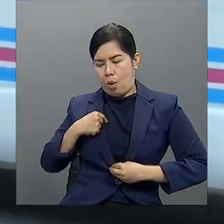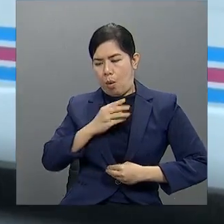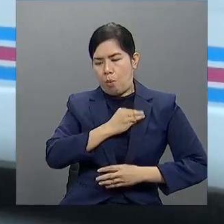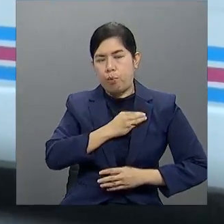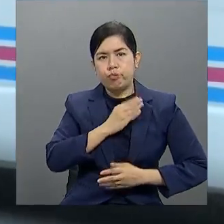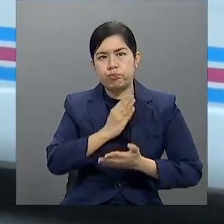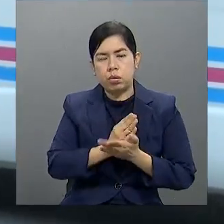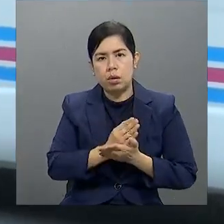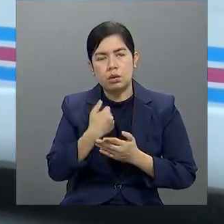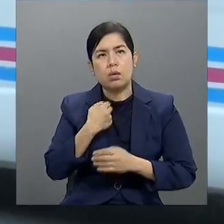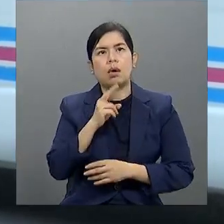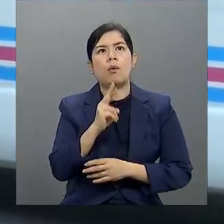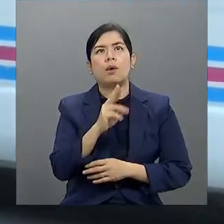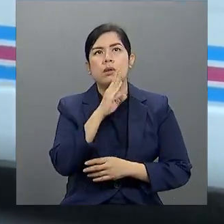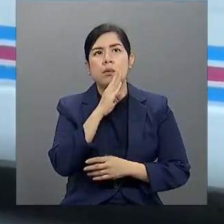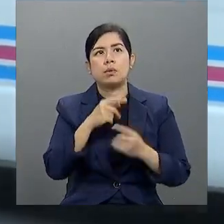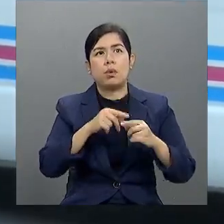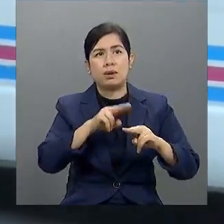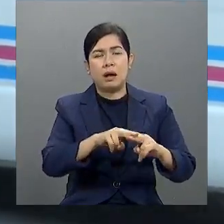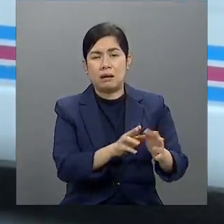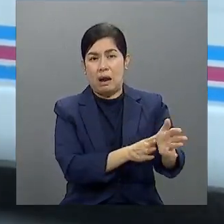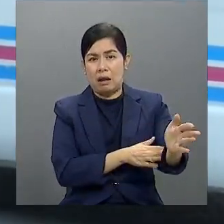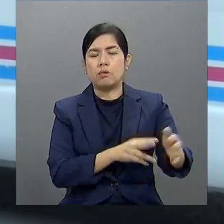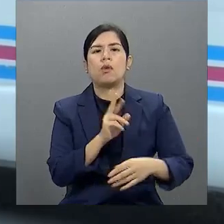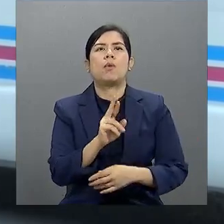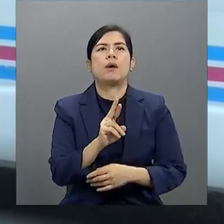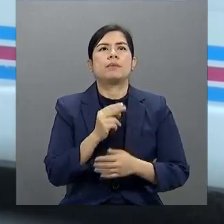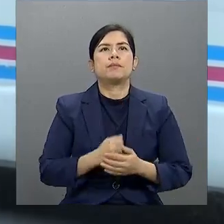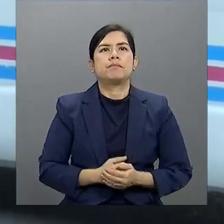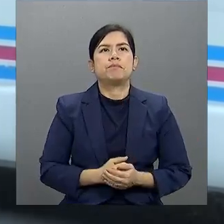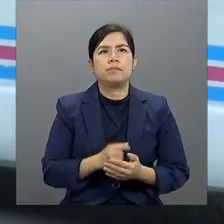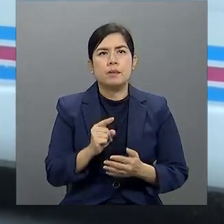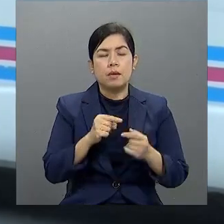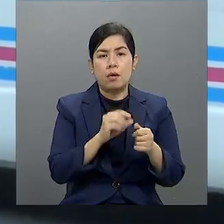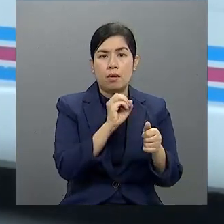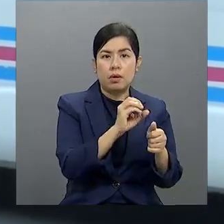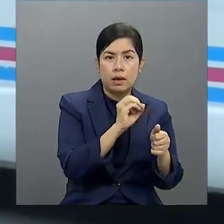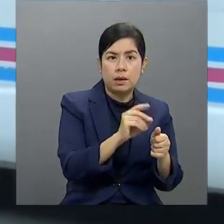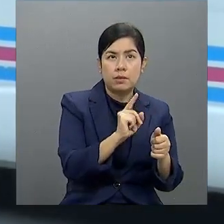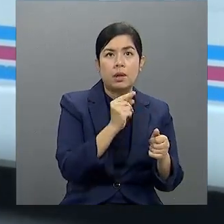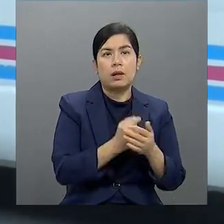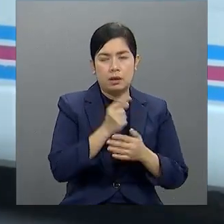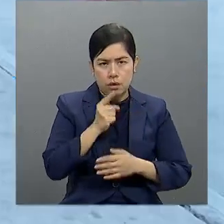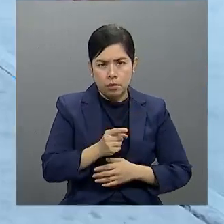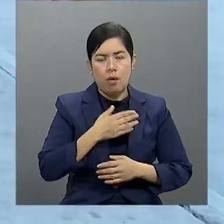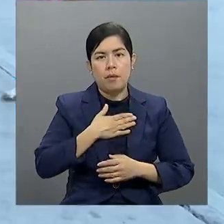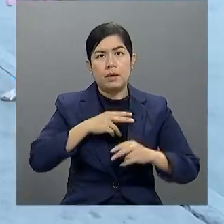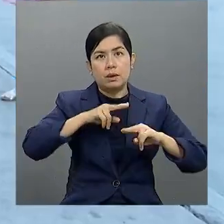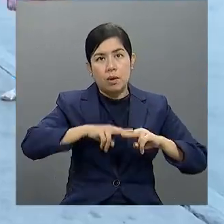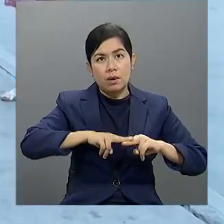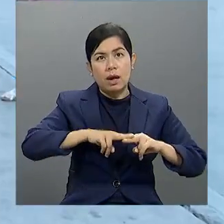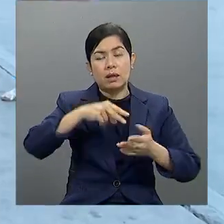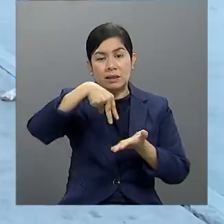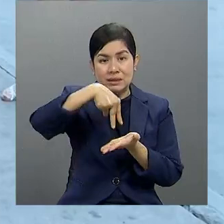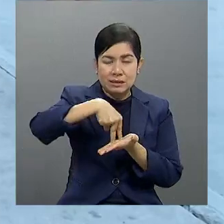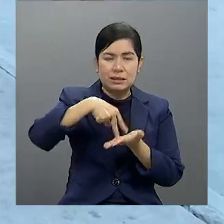ให้อยู่นิ่งนานเกินไปนะคะเพราะฉะนั้นอย่างยิ่งเนี่ยก็มีข้อแนะนำนะคะว่าให้มีการลุกยืนเดินออกขยับ